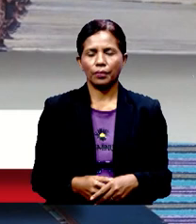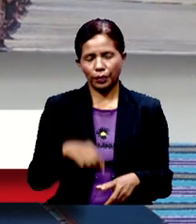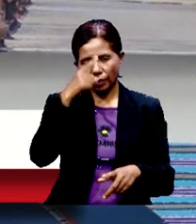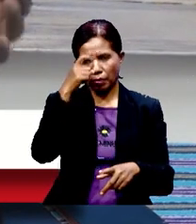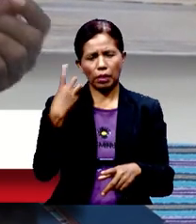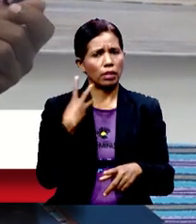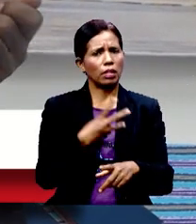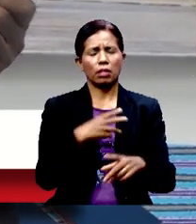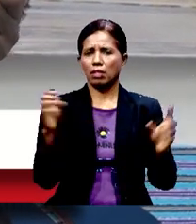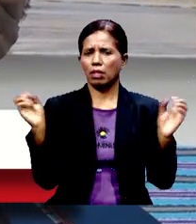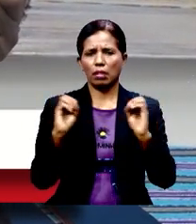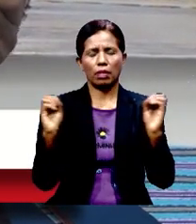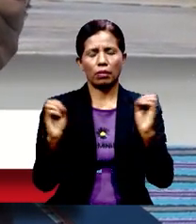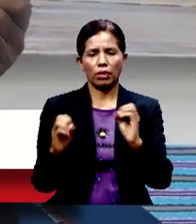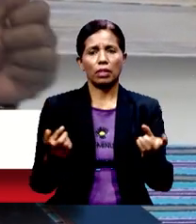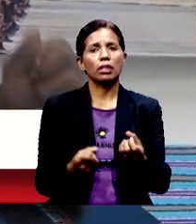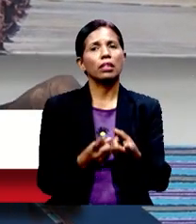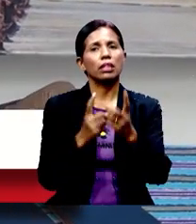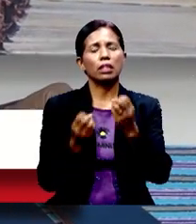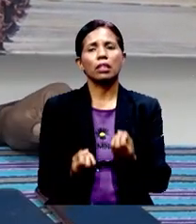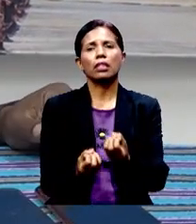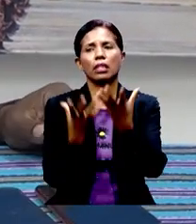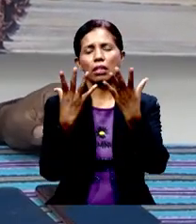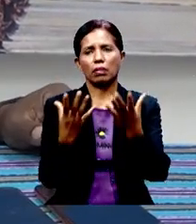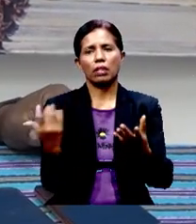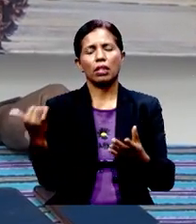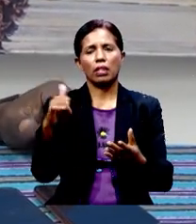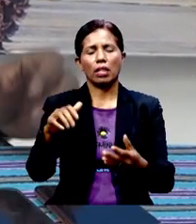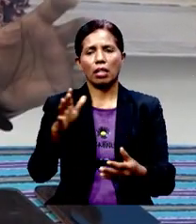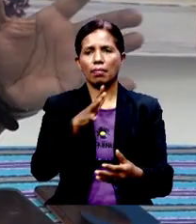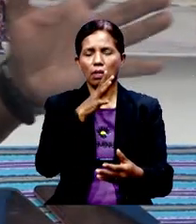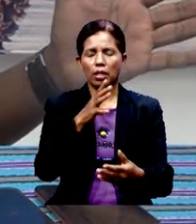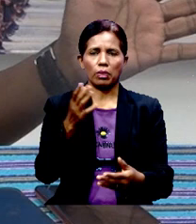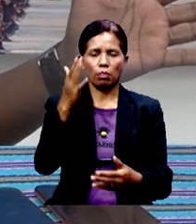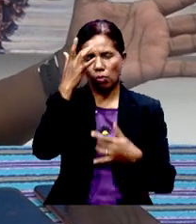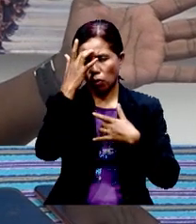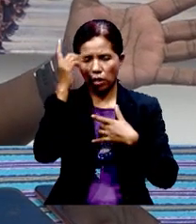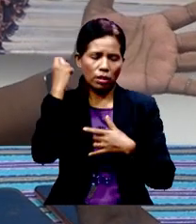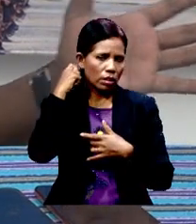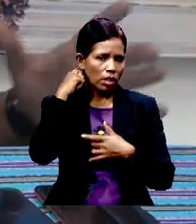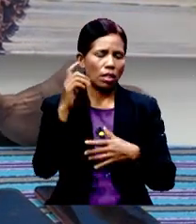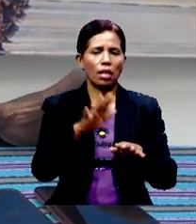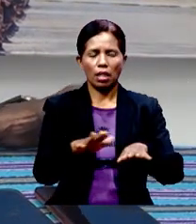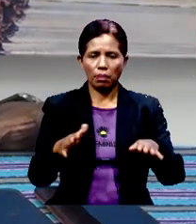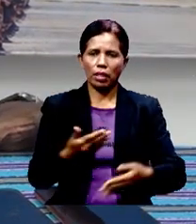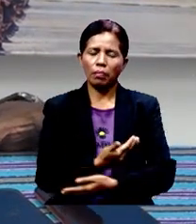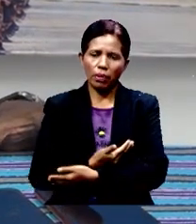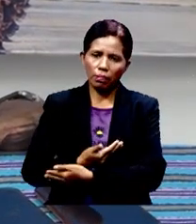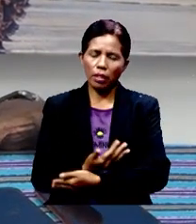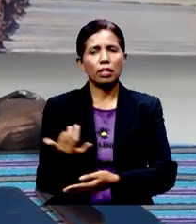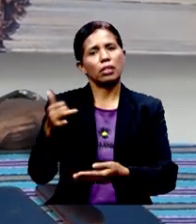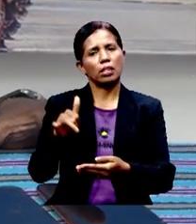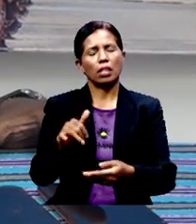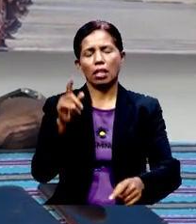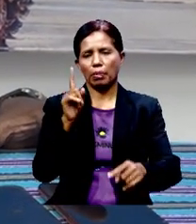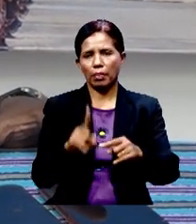ita lakui para tiru pugetis tambai tenia inan sira balu ya tensau balu labarek nurak sira ita loki peratu